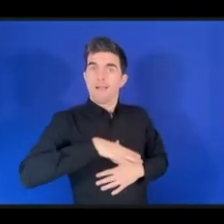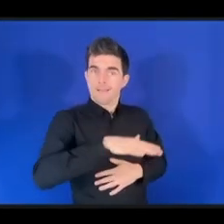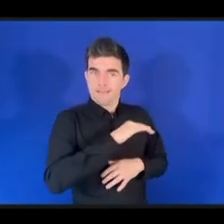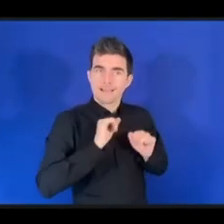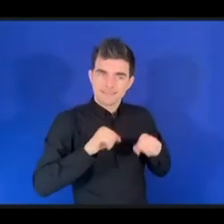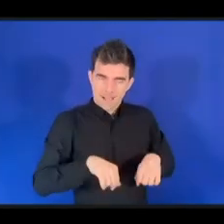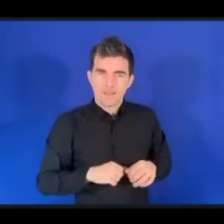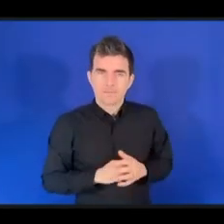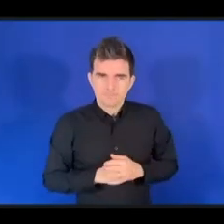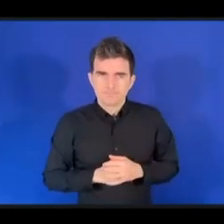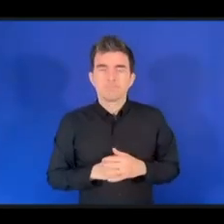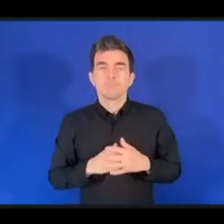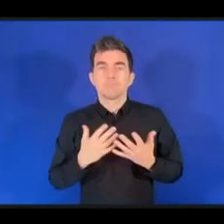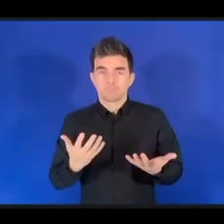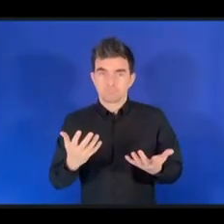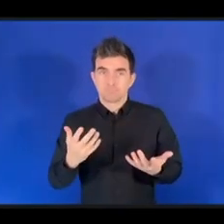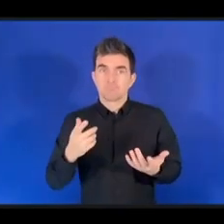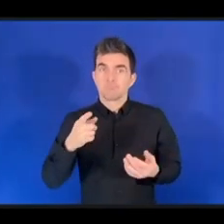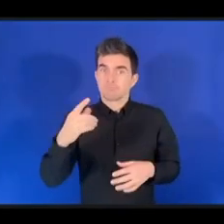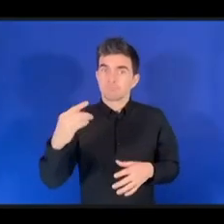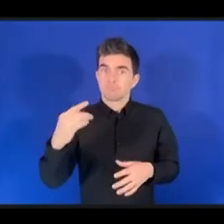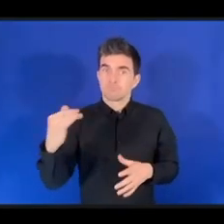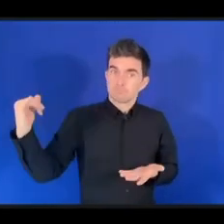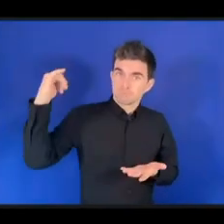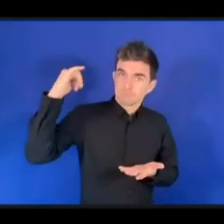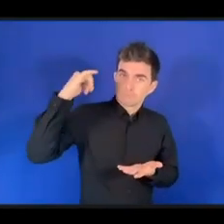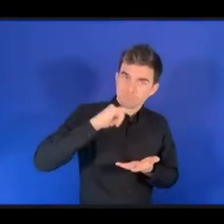Kyoto et je m'en